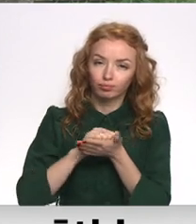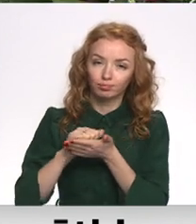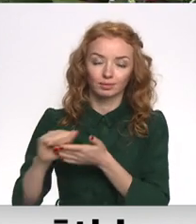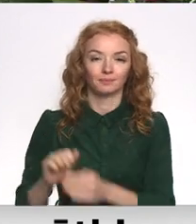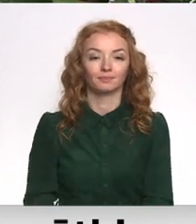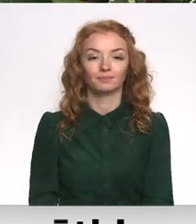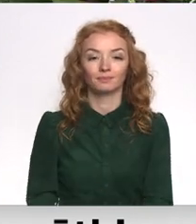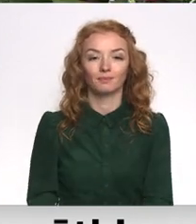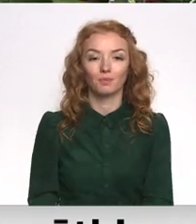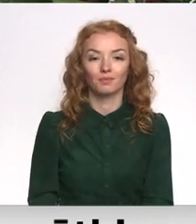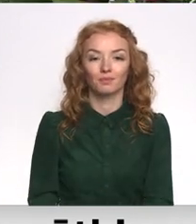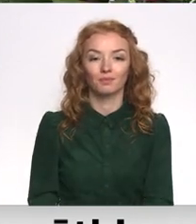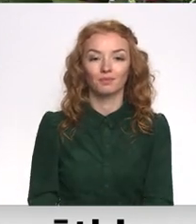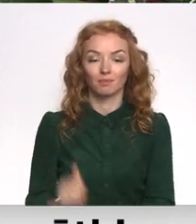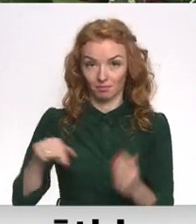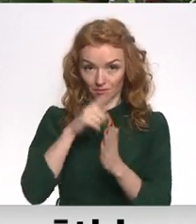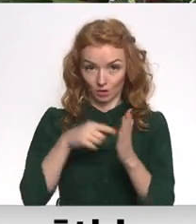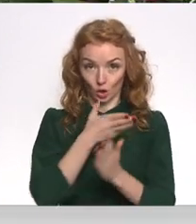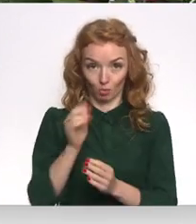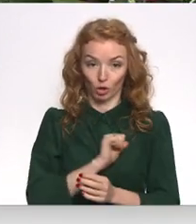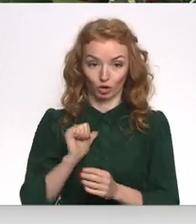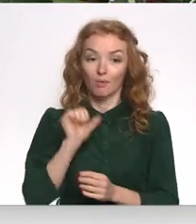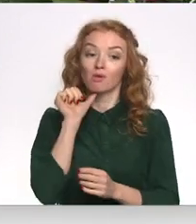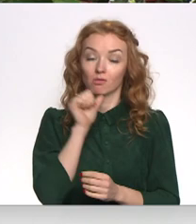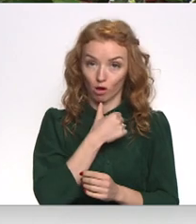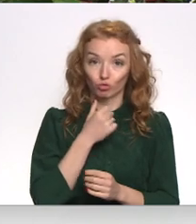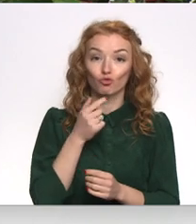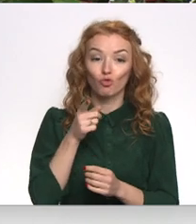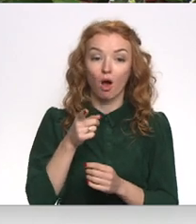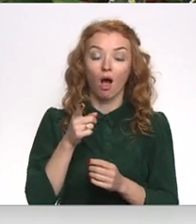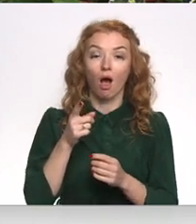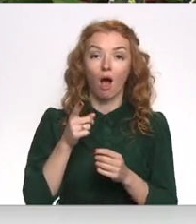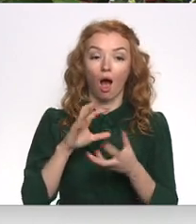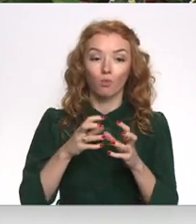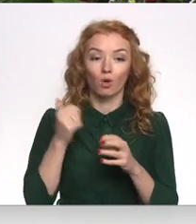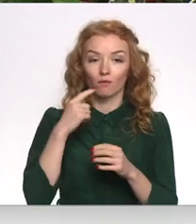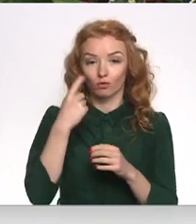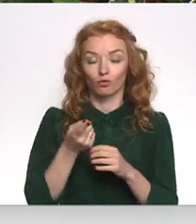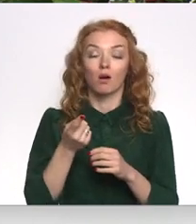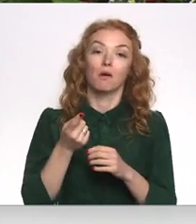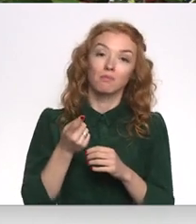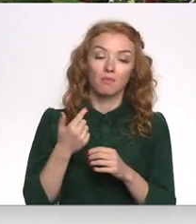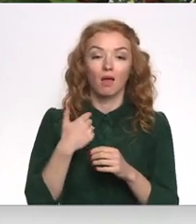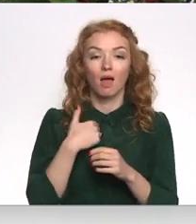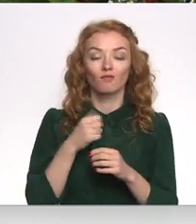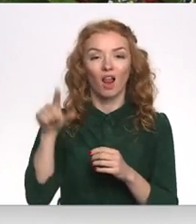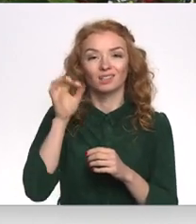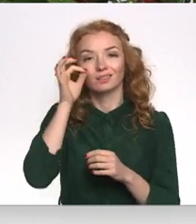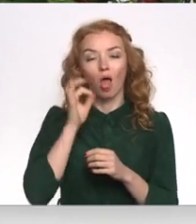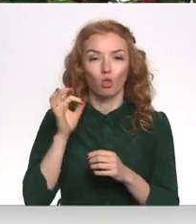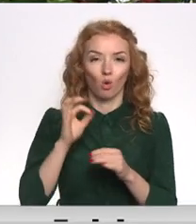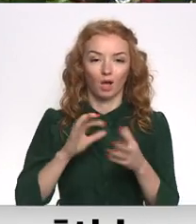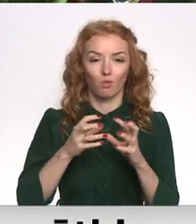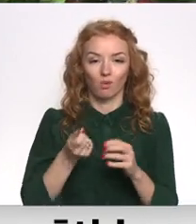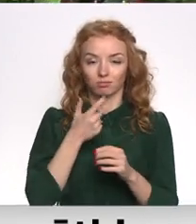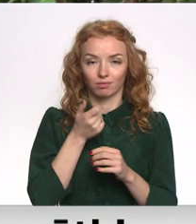apstrādājot. Pašam arī garšo ābolu. Ļoti. Kas ir mīļākā šķirna? Nu, es tā saldi ābolīšu. Praktiski šitie